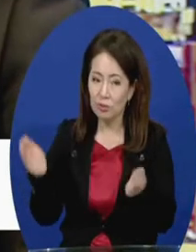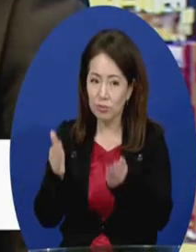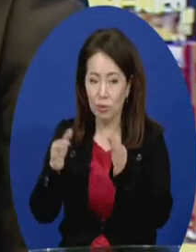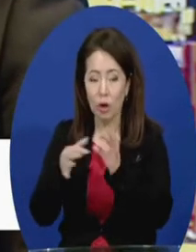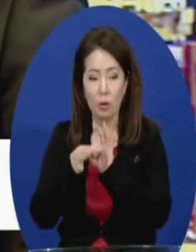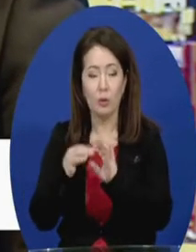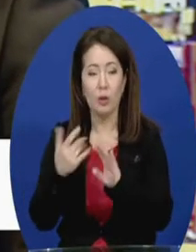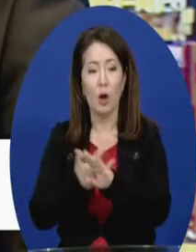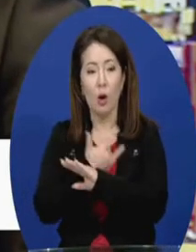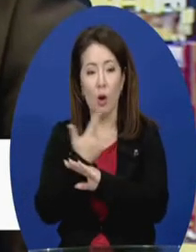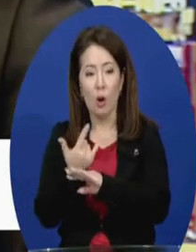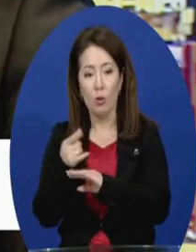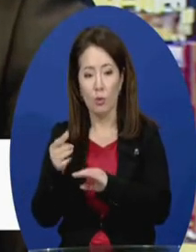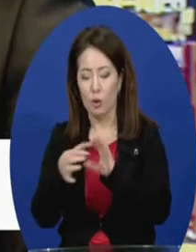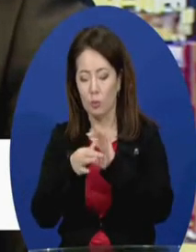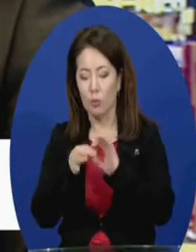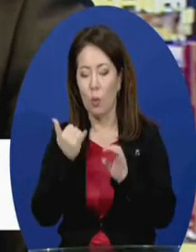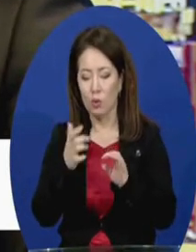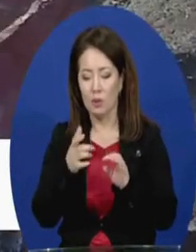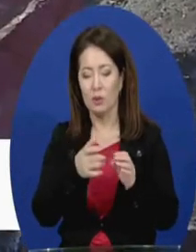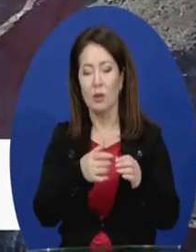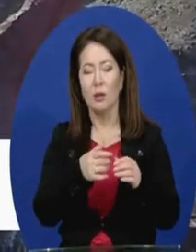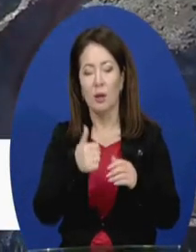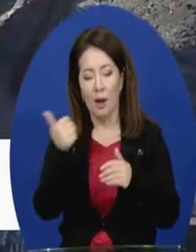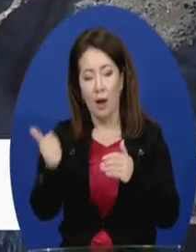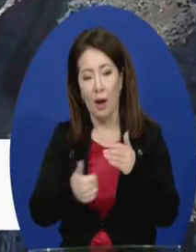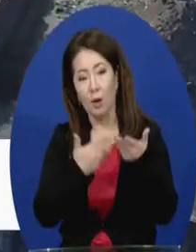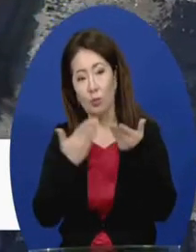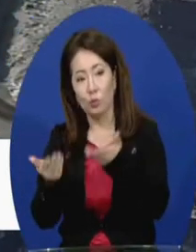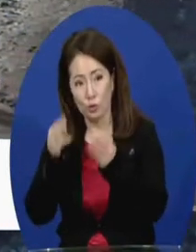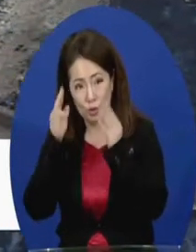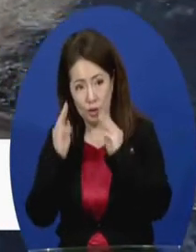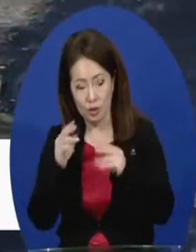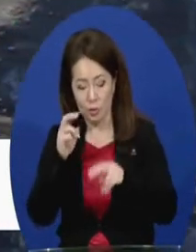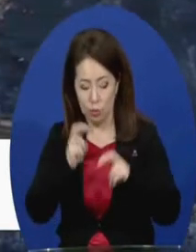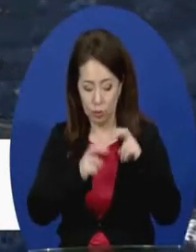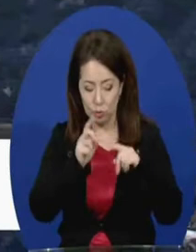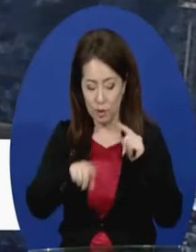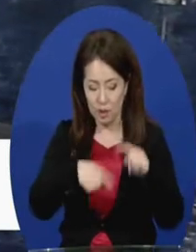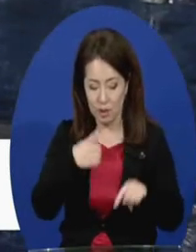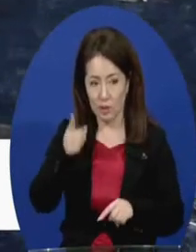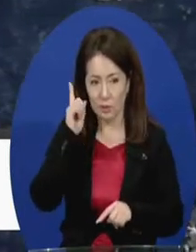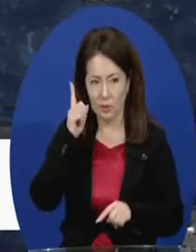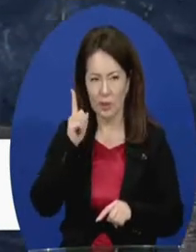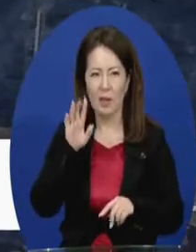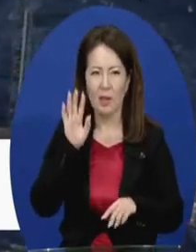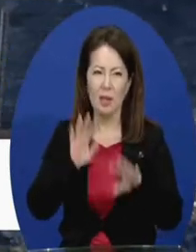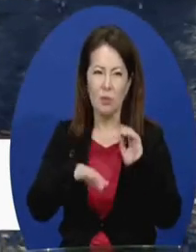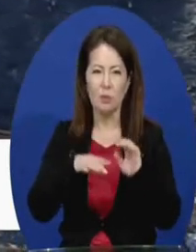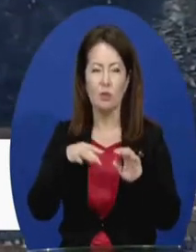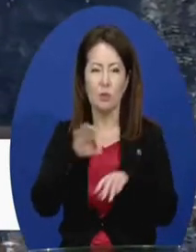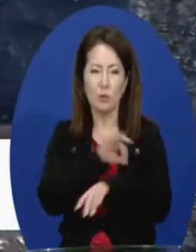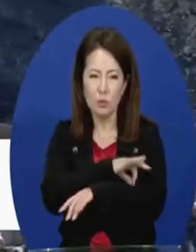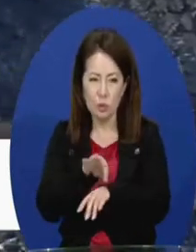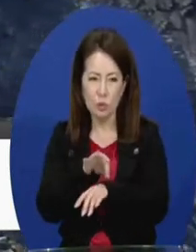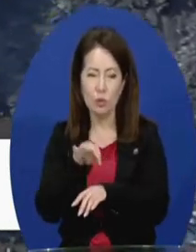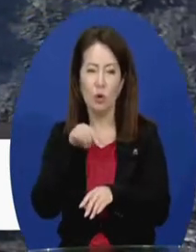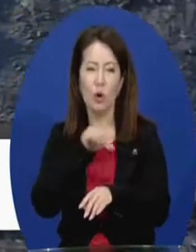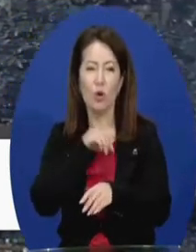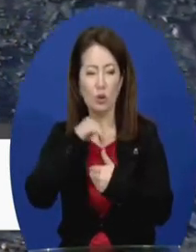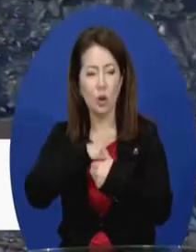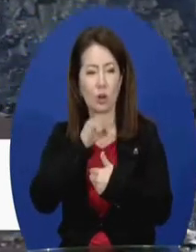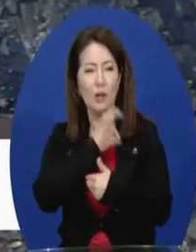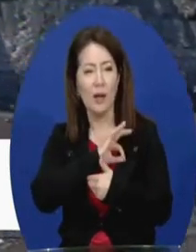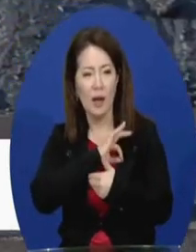энэ говрын бол усан хангамжийн асуудлыг шийдвэрлэхээс өөр хэц байхгүй. Үйлдвэрлэлээсээ илүү. Ямар ч төсөл өөрөө ашиг буюу